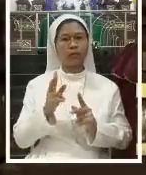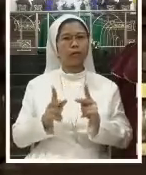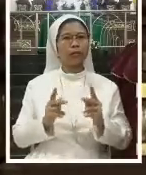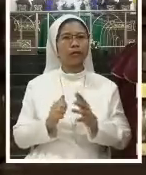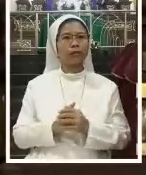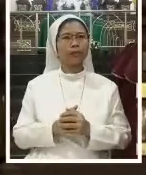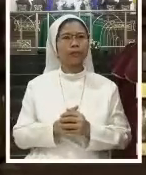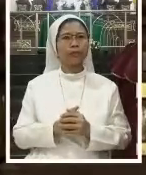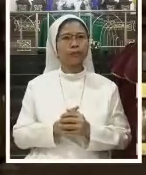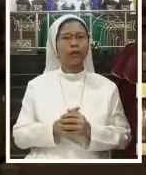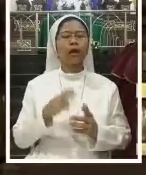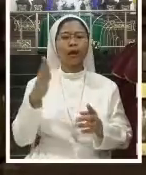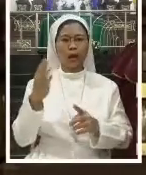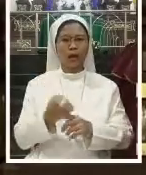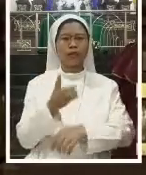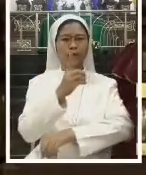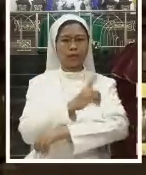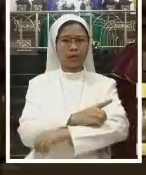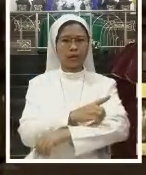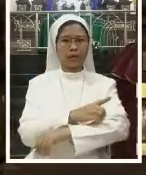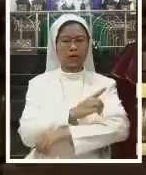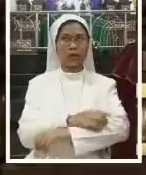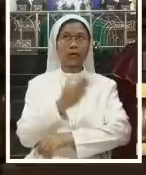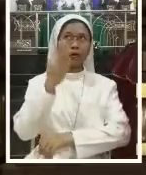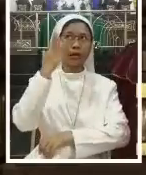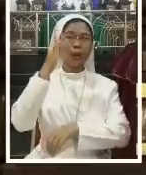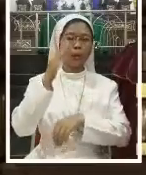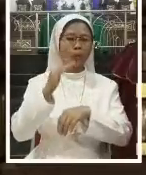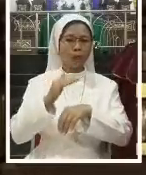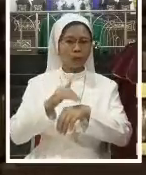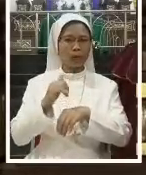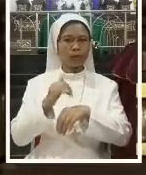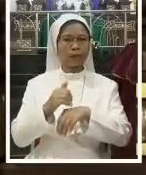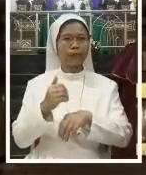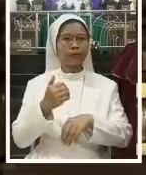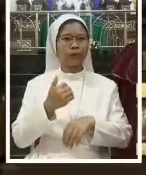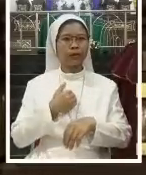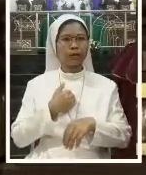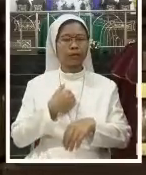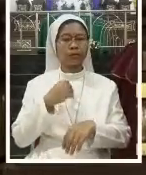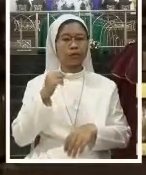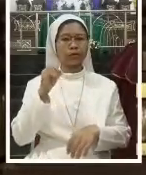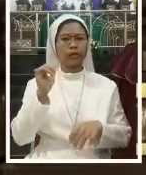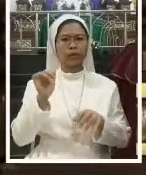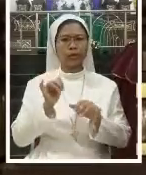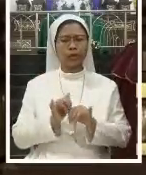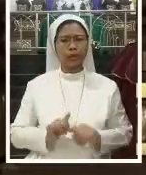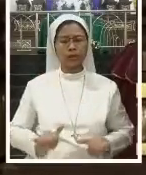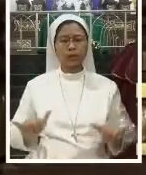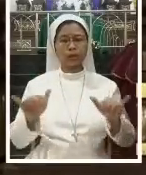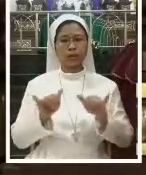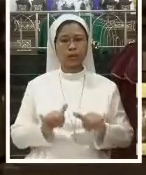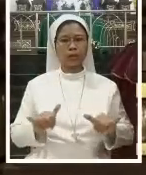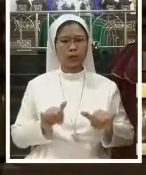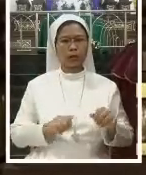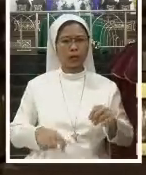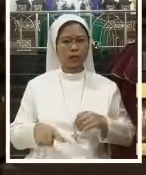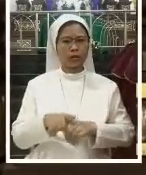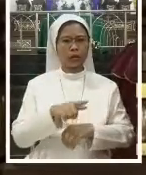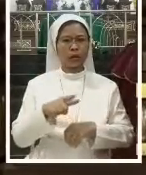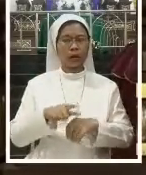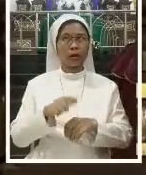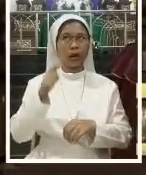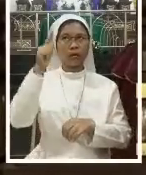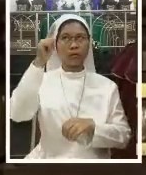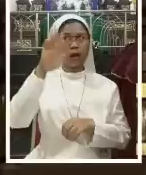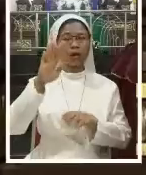Aga-aga pinupukaw niya ako sa pagdangog, sa paghimati siring sa nag-aadal. Binuksan nin